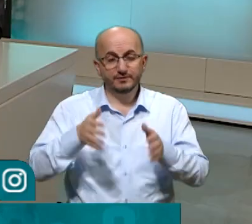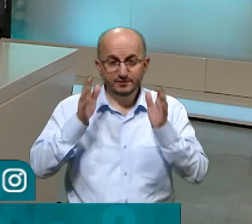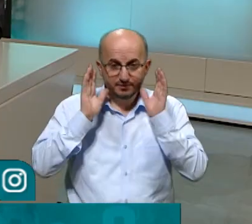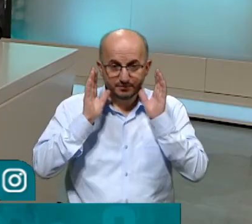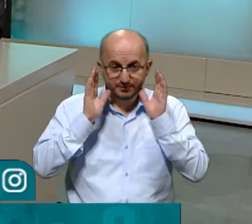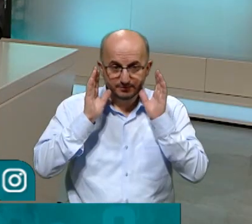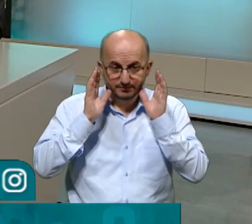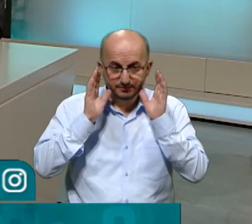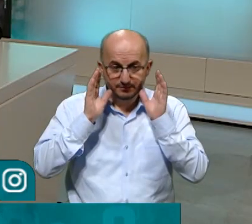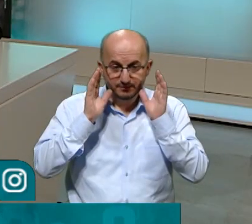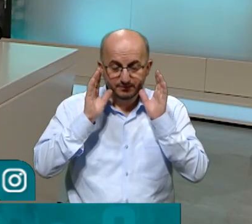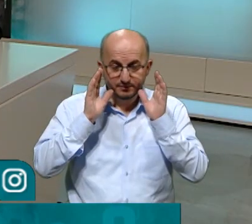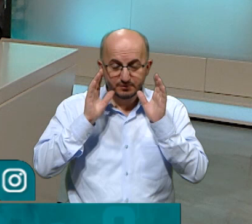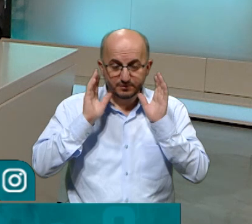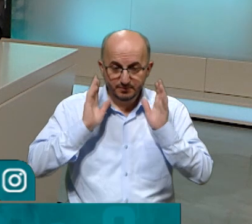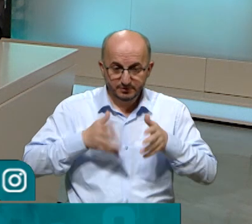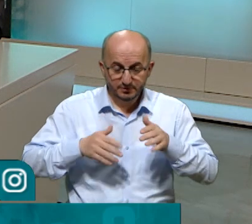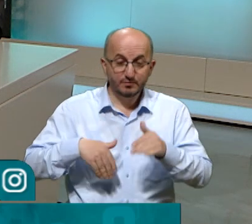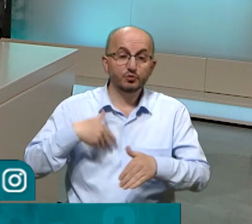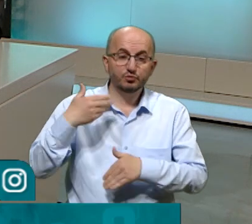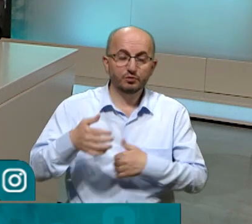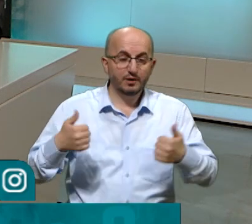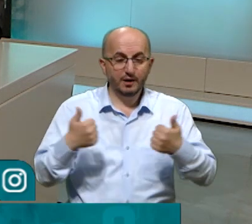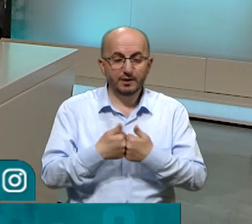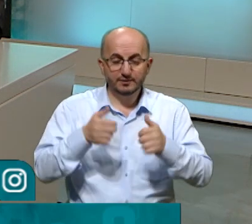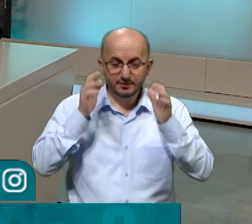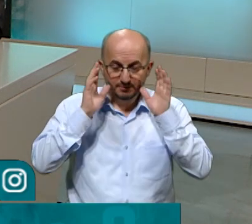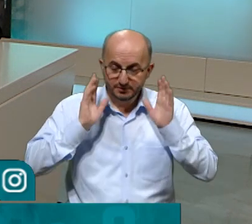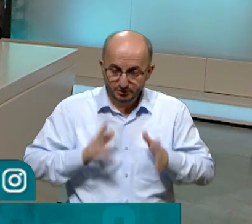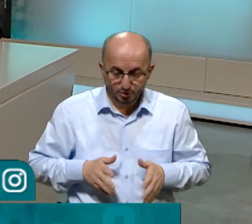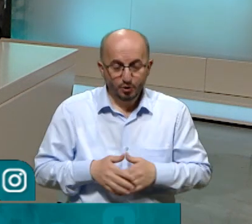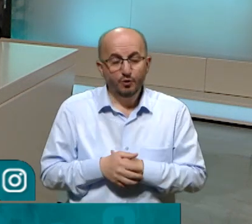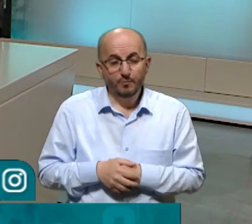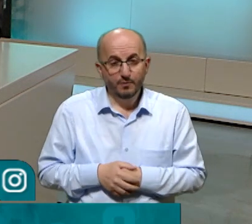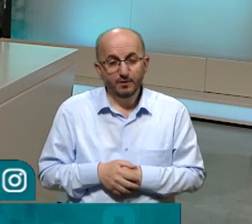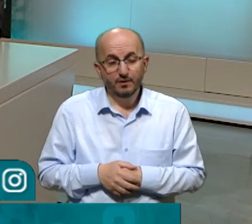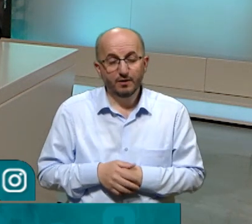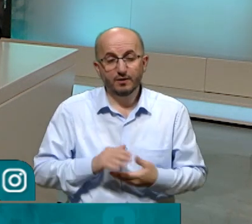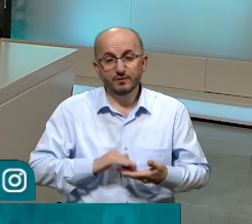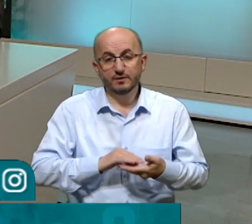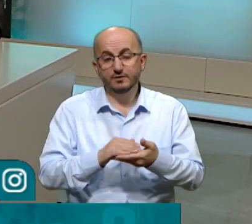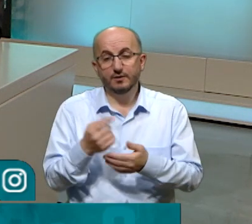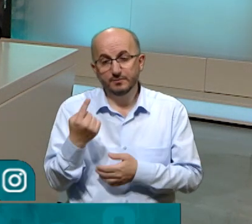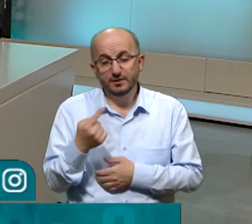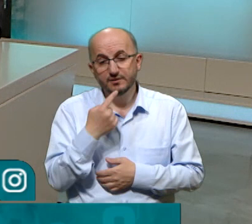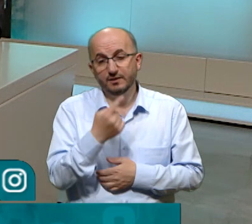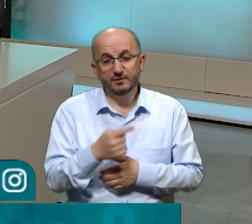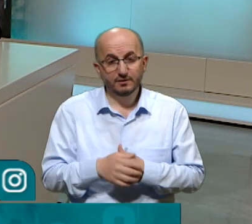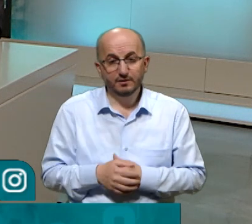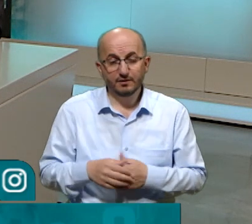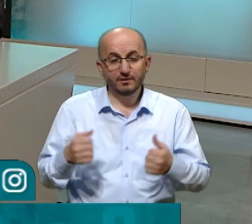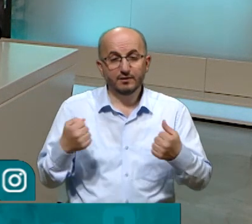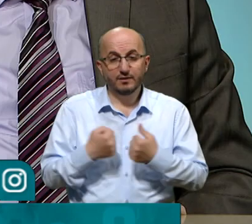şey namaz kılıyorsun kaza namazı kaza namazı kılıyorum Arkadaşlar bir tanesi zevki